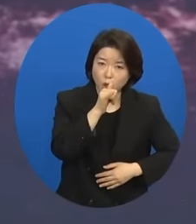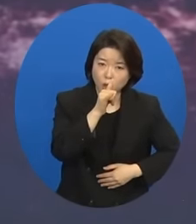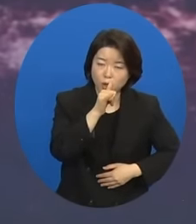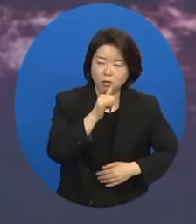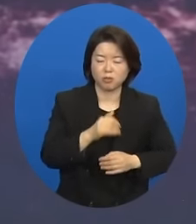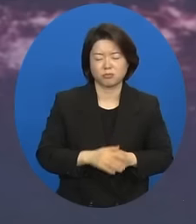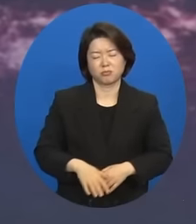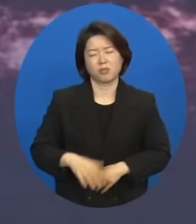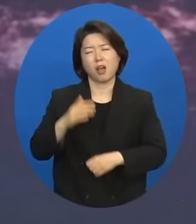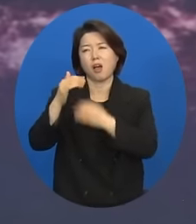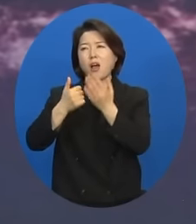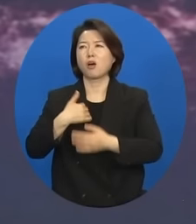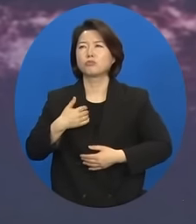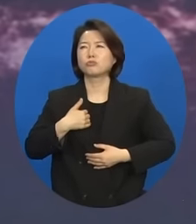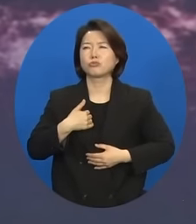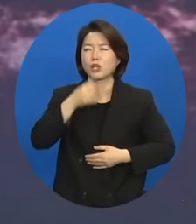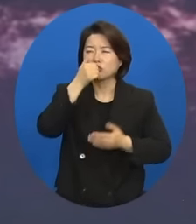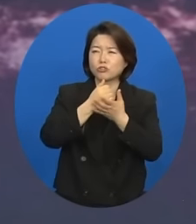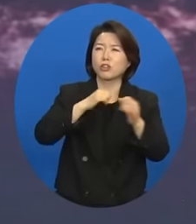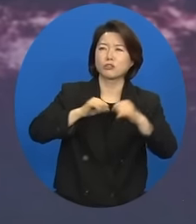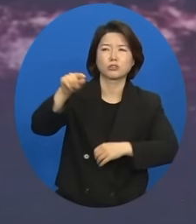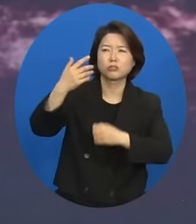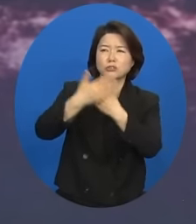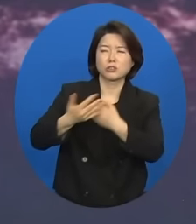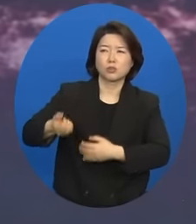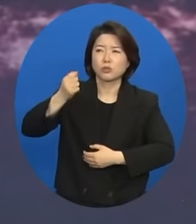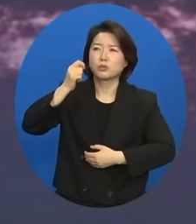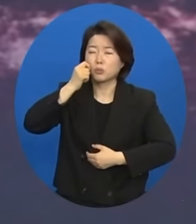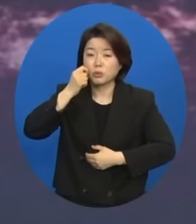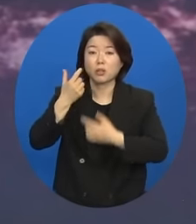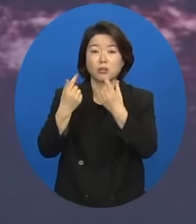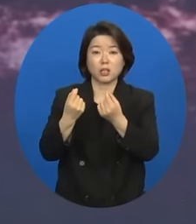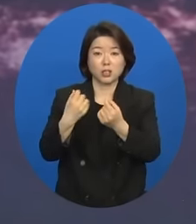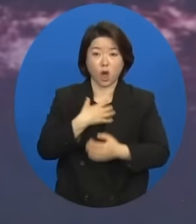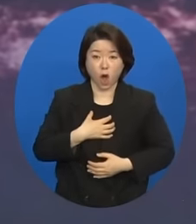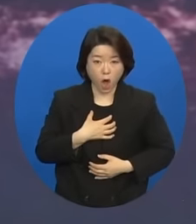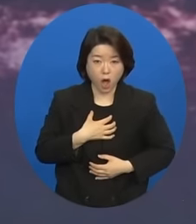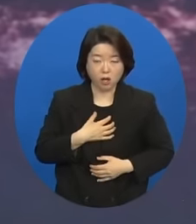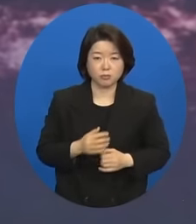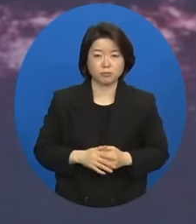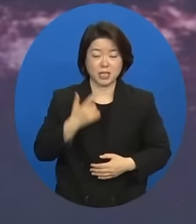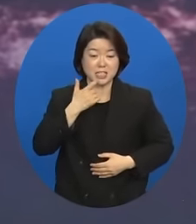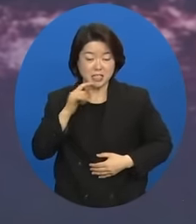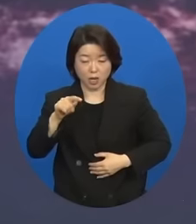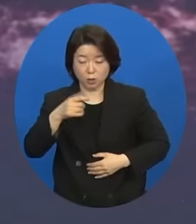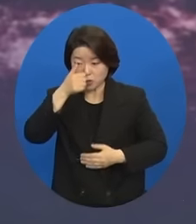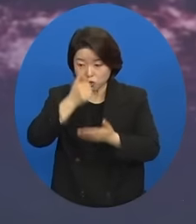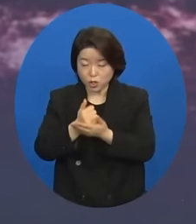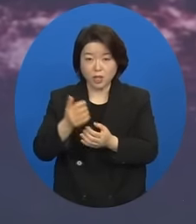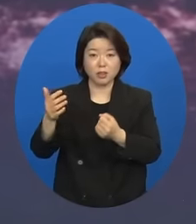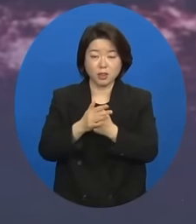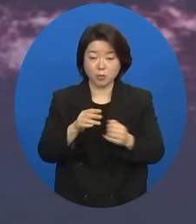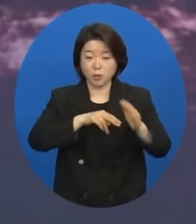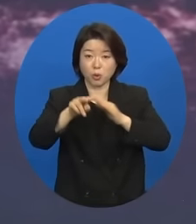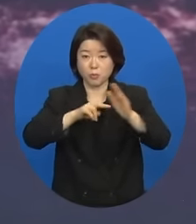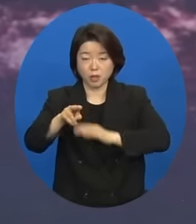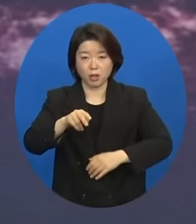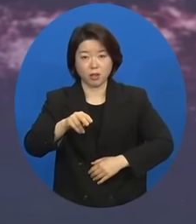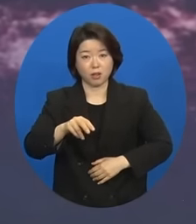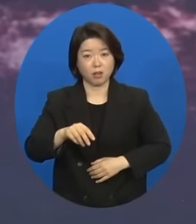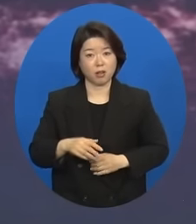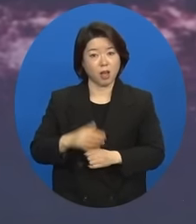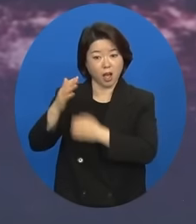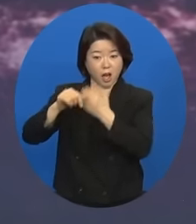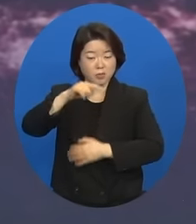죄를 지어서 그만한 은혜를 못 느릴 것 같은데요 여러분 지금 야이 죄지어서 도망자가 됐죠 하나님이 그를 책망하십니다